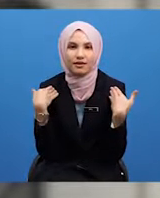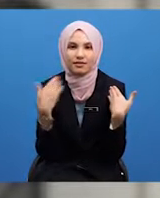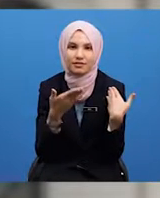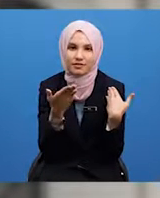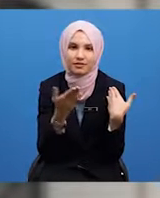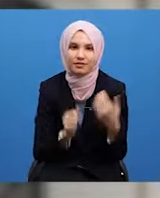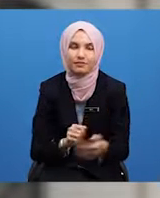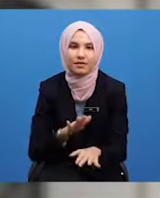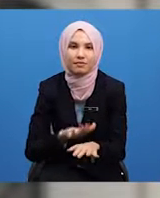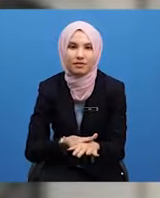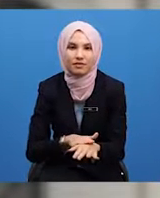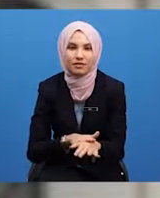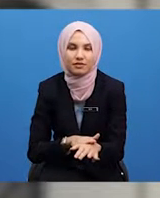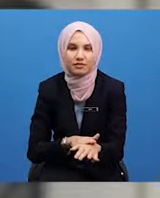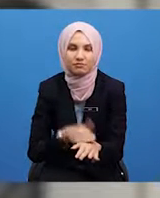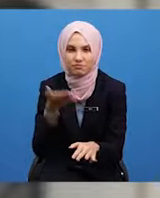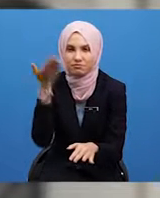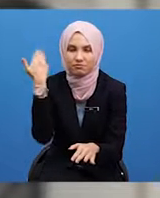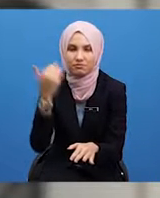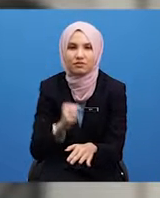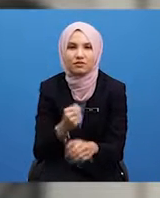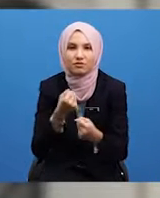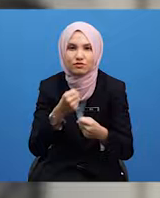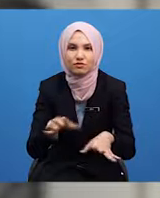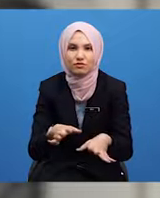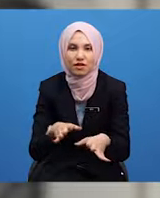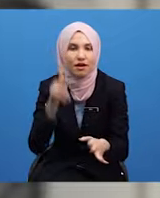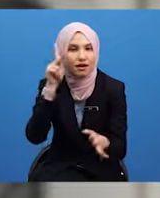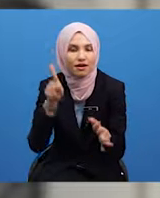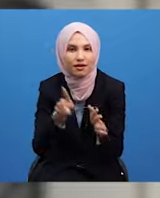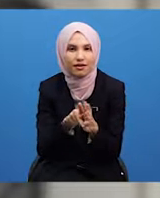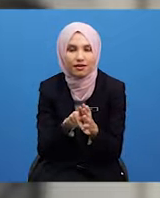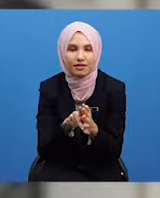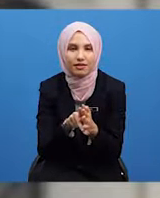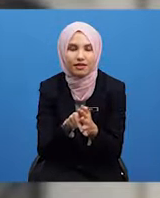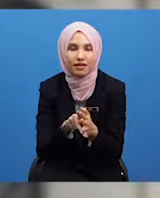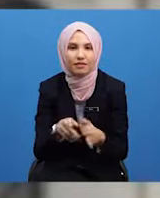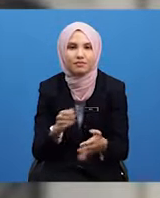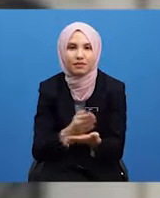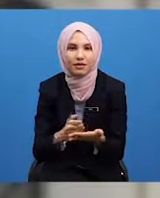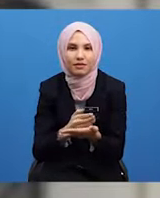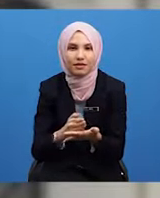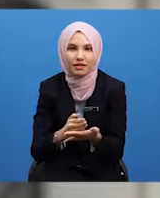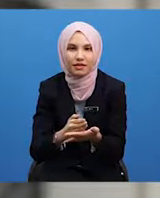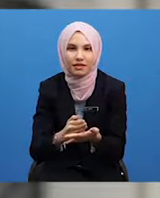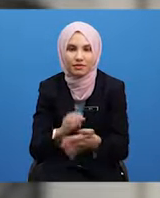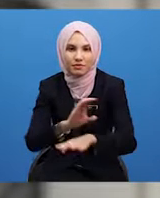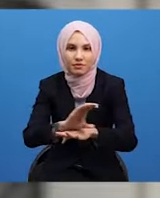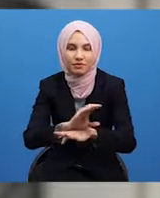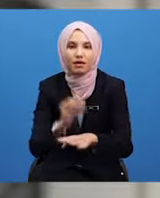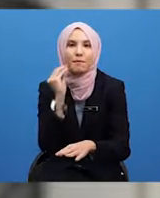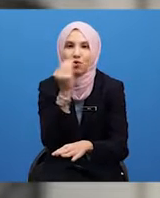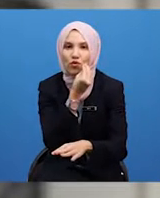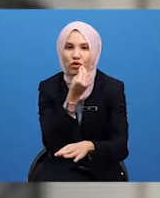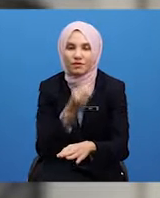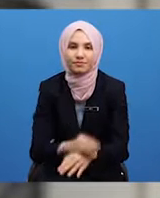yang terdahulu, anda sudah kenali struktur-struktur dan fungsi pada bahagian bunga.